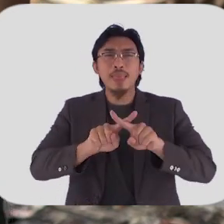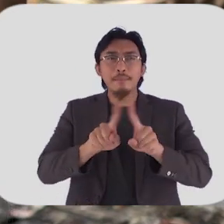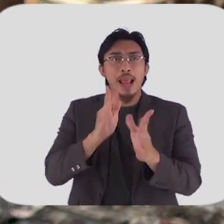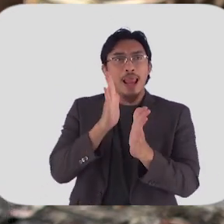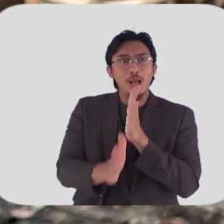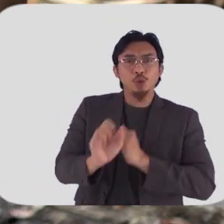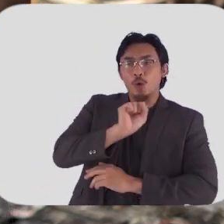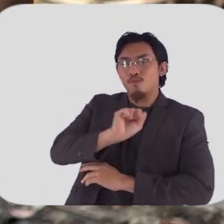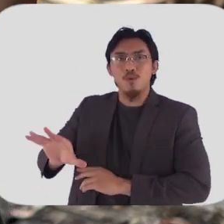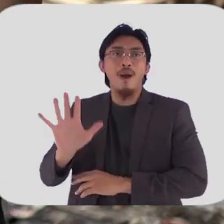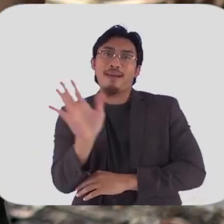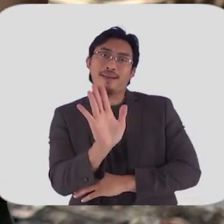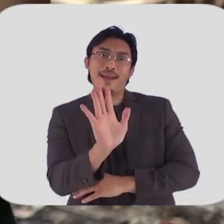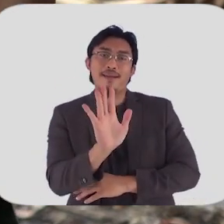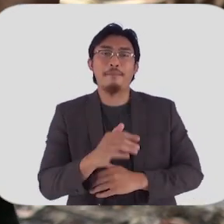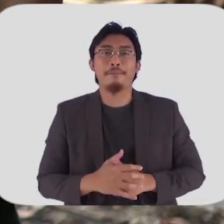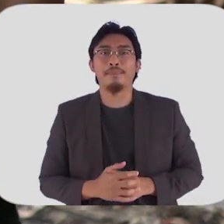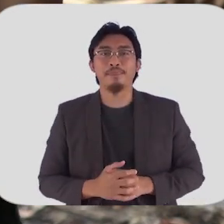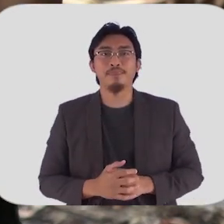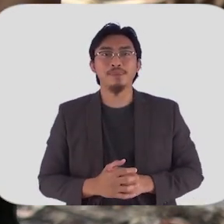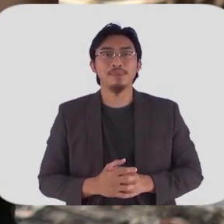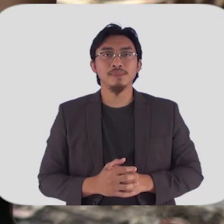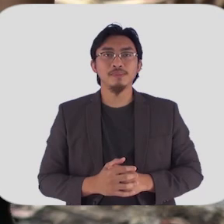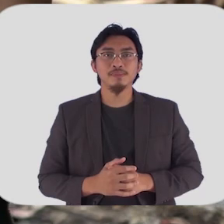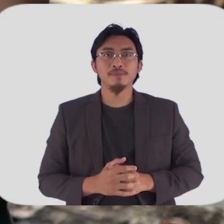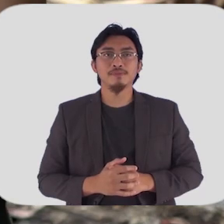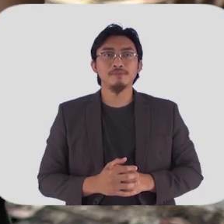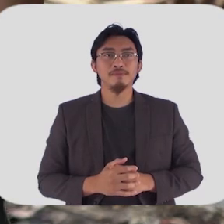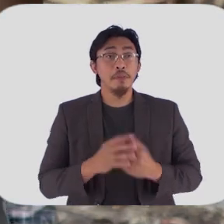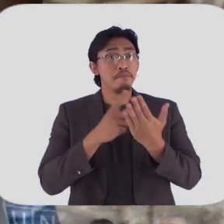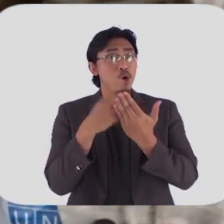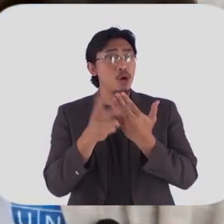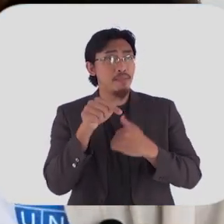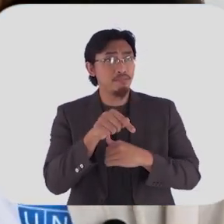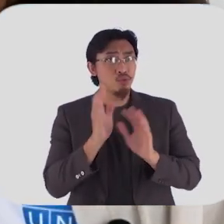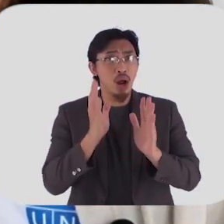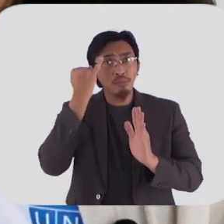harga murah, itu jangan langsung dibuang ke tempat sampah seperti itu.